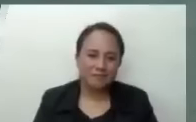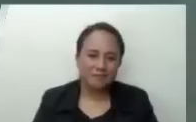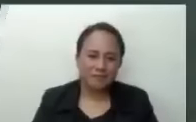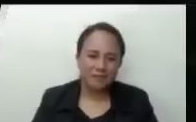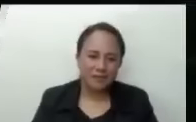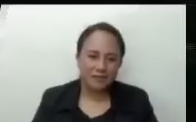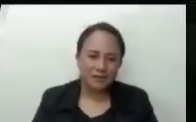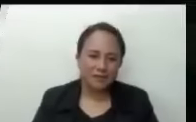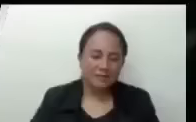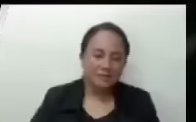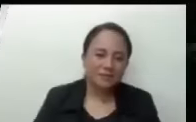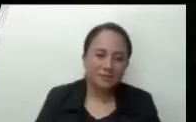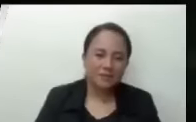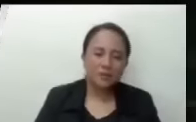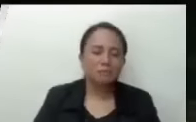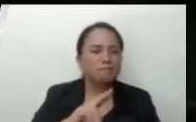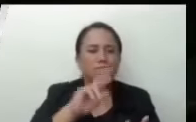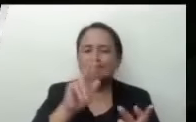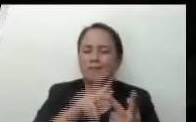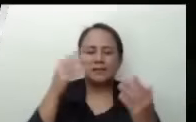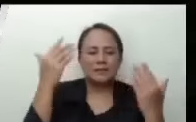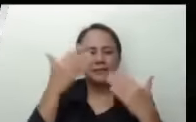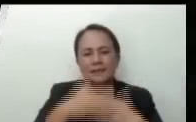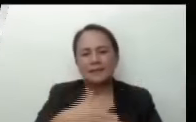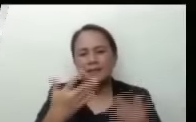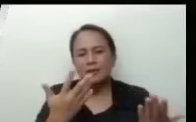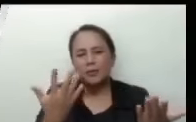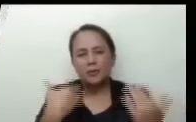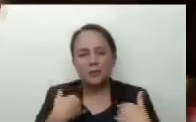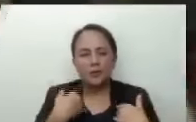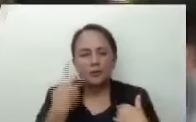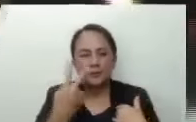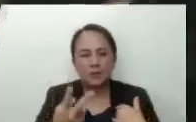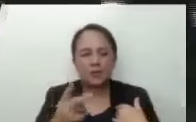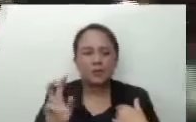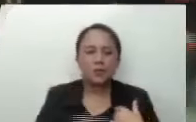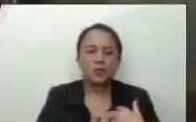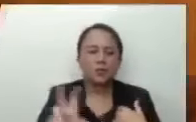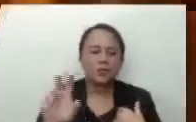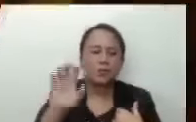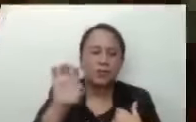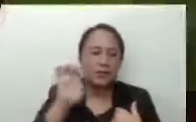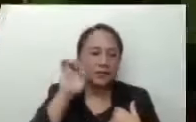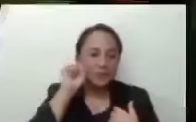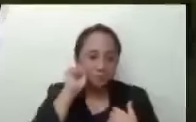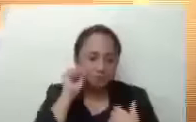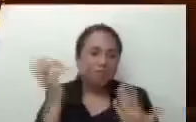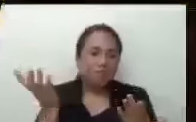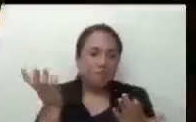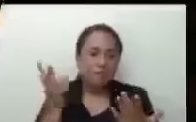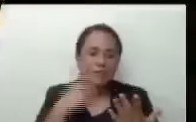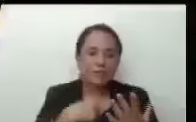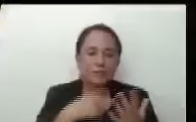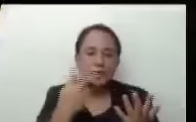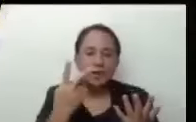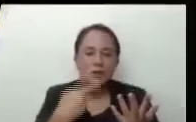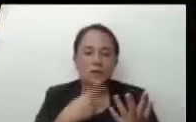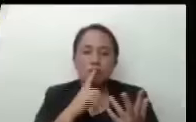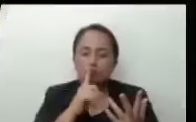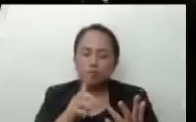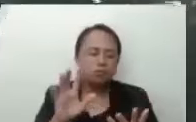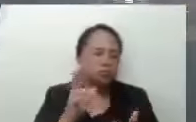What a perfect night for Shiro sa manilal ng mathematics tour ni Ed shiran definitely Photograph worthy ang performance ng award winning